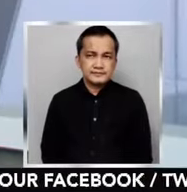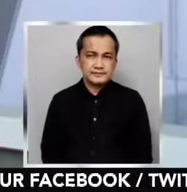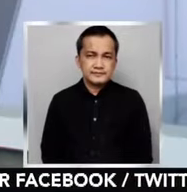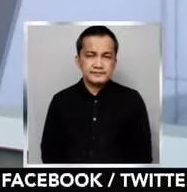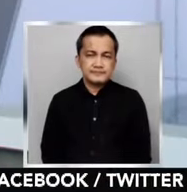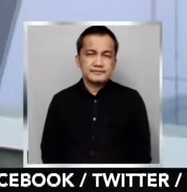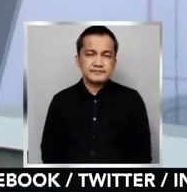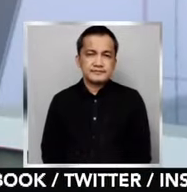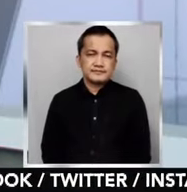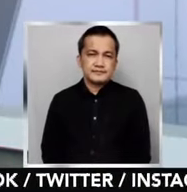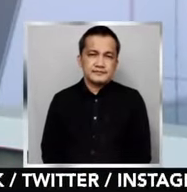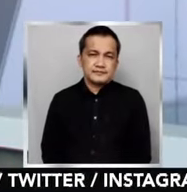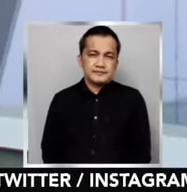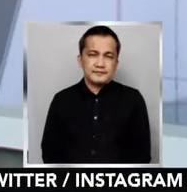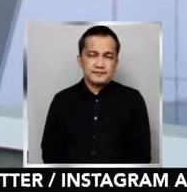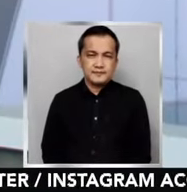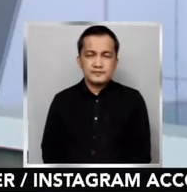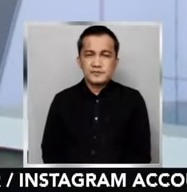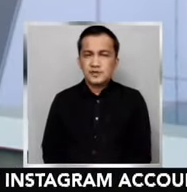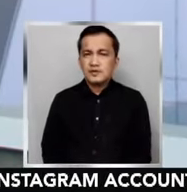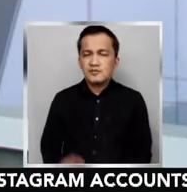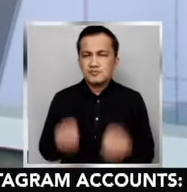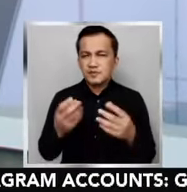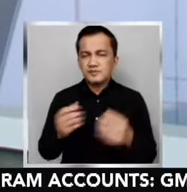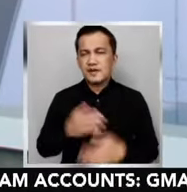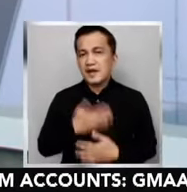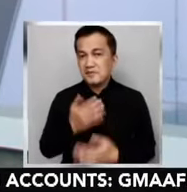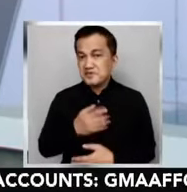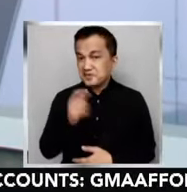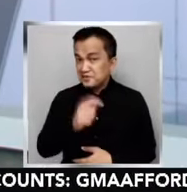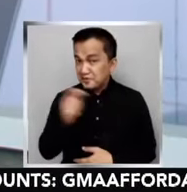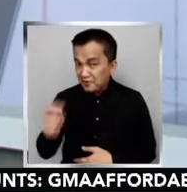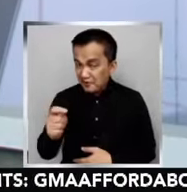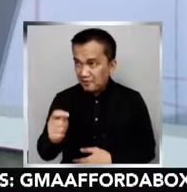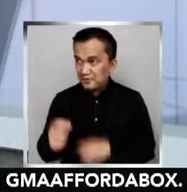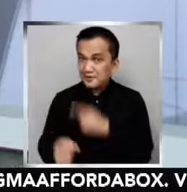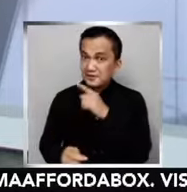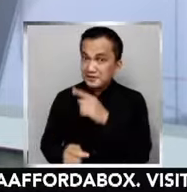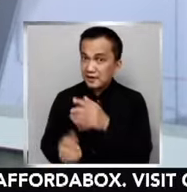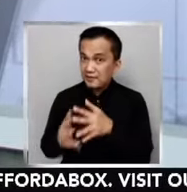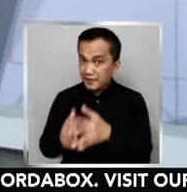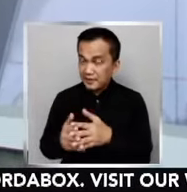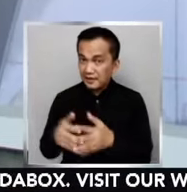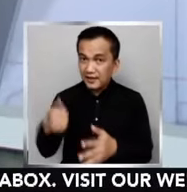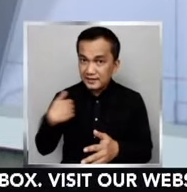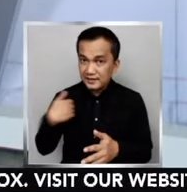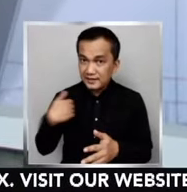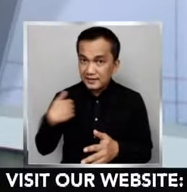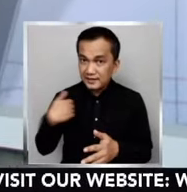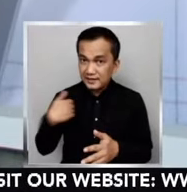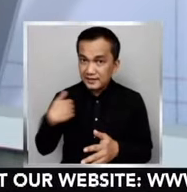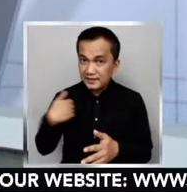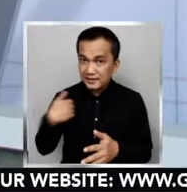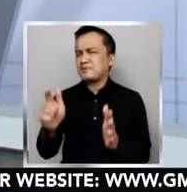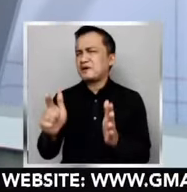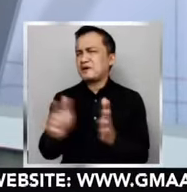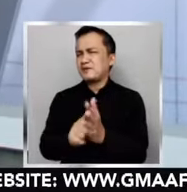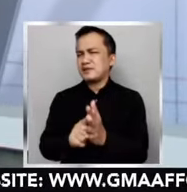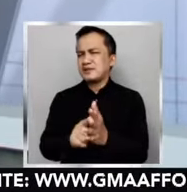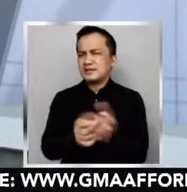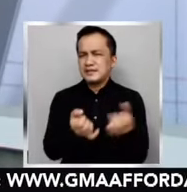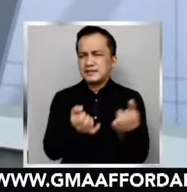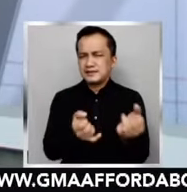Lazada Marami pong naaliw sa tiktok pero sa America Canada at Europa bawal na yang i-install sa mga